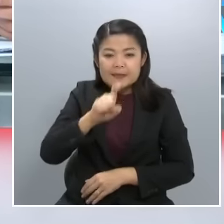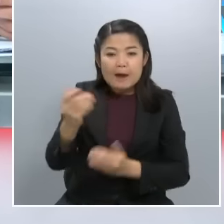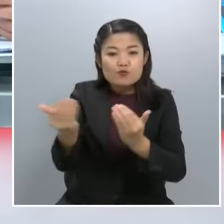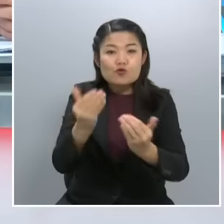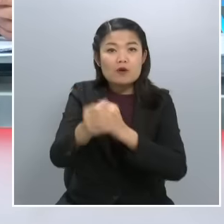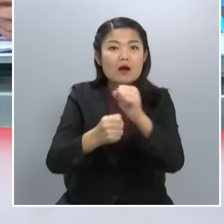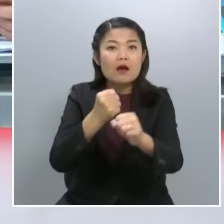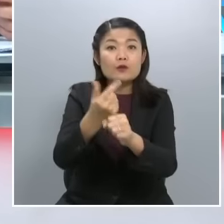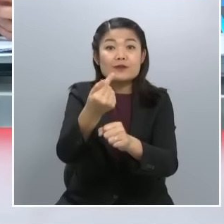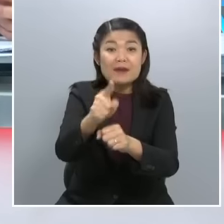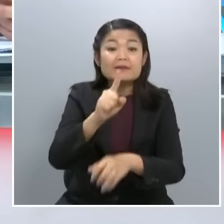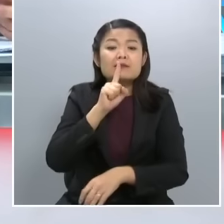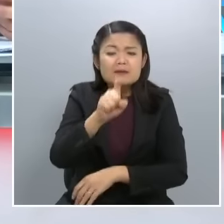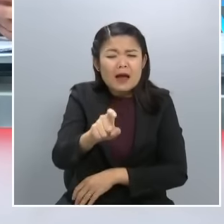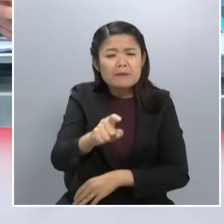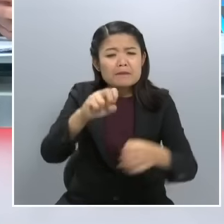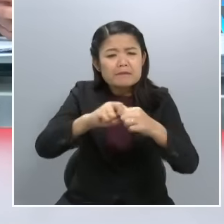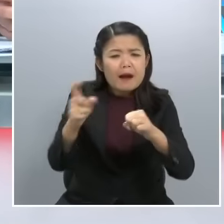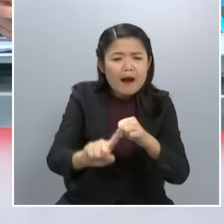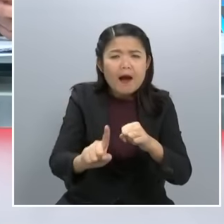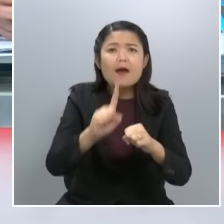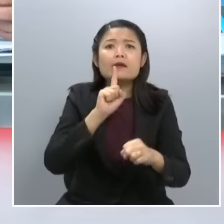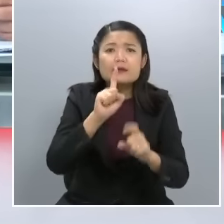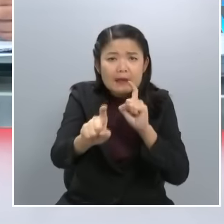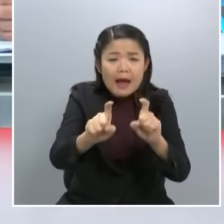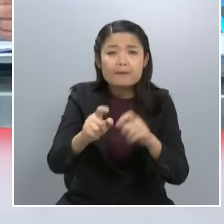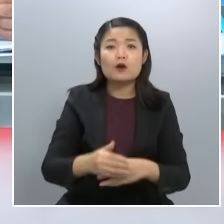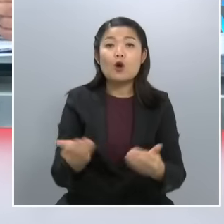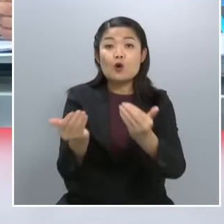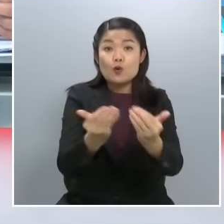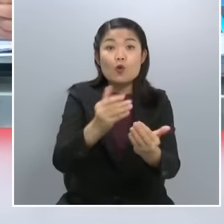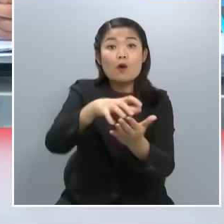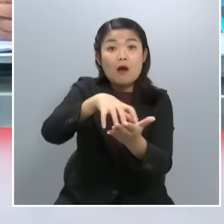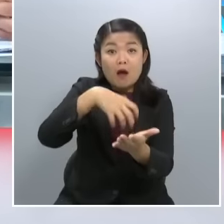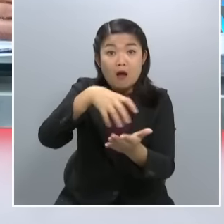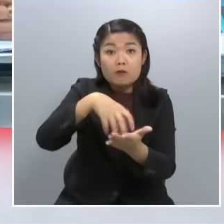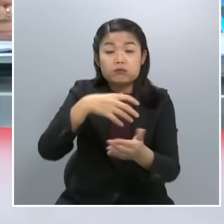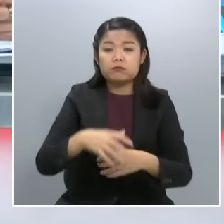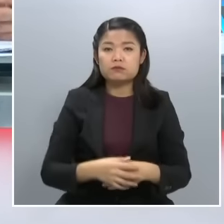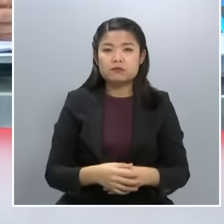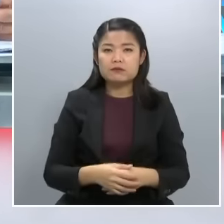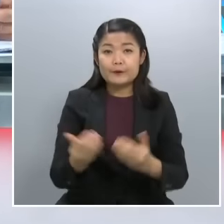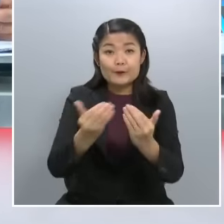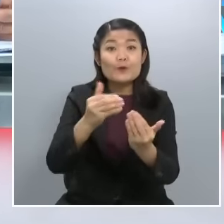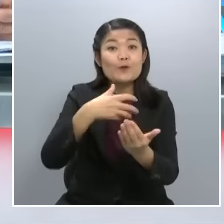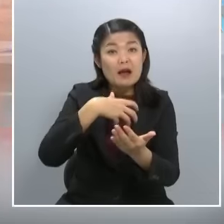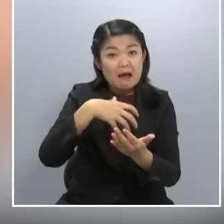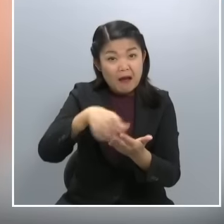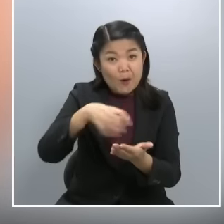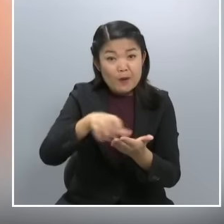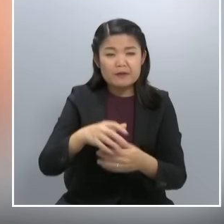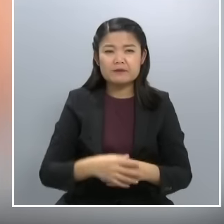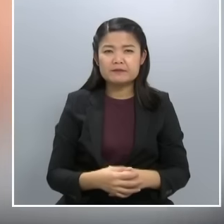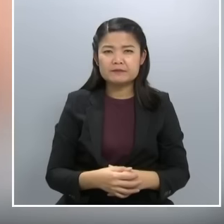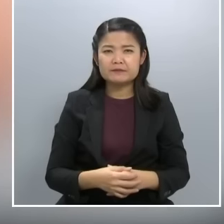ปีนะครับว่ามันเกิดอะไรขึ้นนะครับปรากฏว่าลูกสาวเล่าให้ฟังท่านผู้ชมครับลูกสาวบอกแบบนี้ฮะบอกว่าจริง